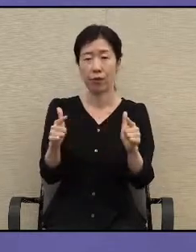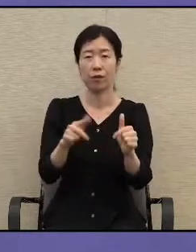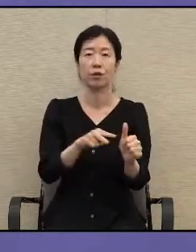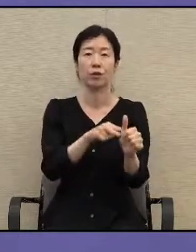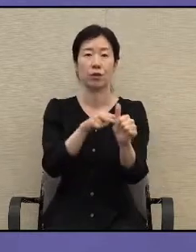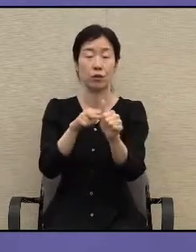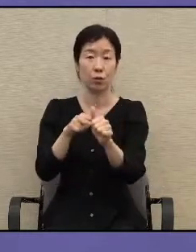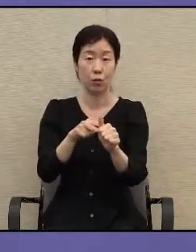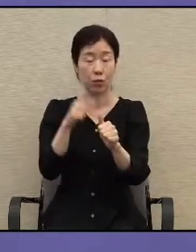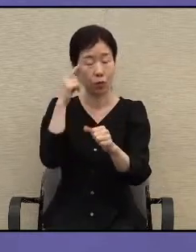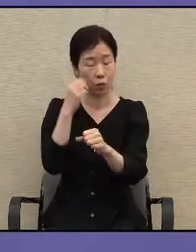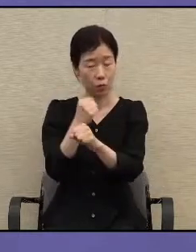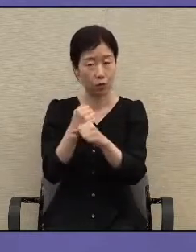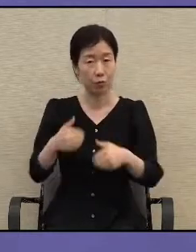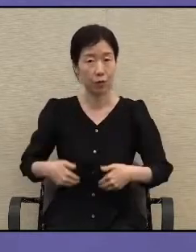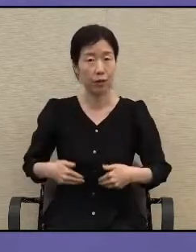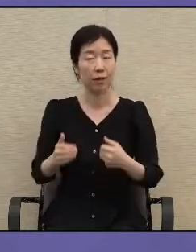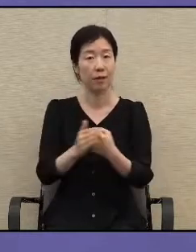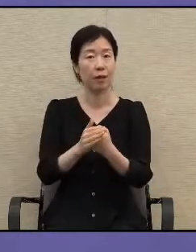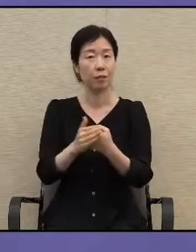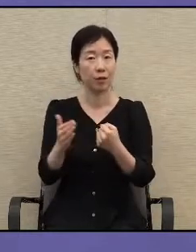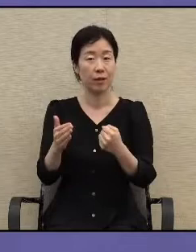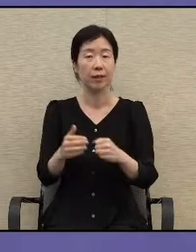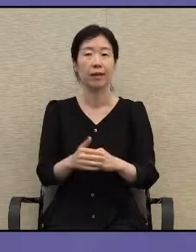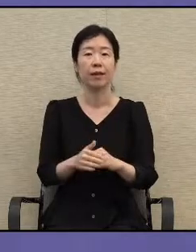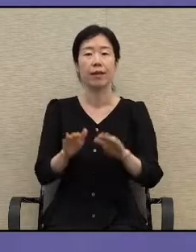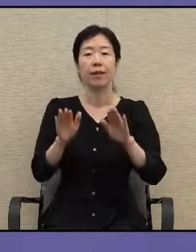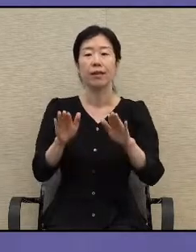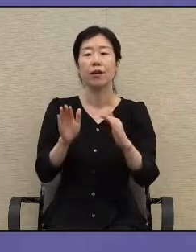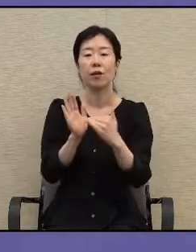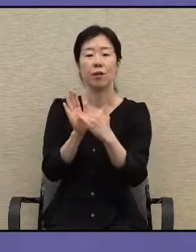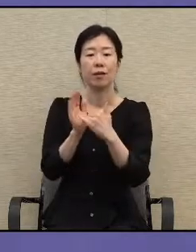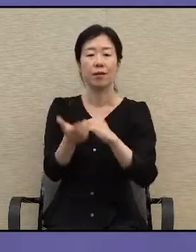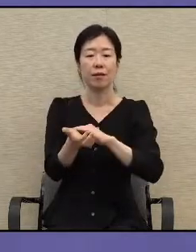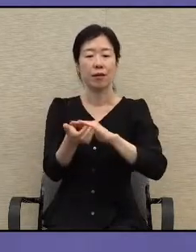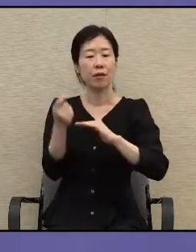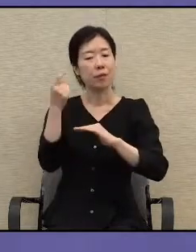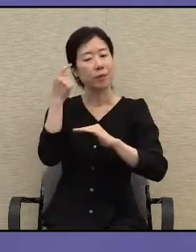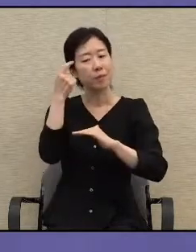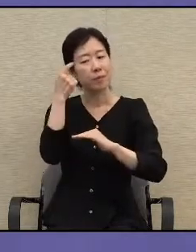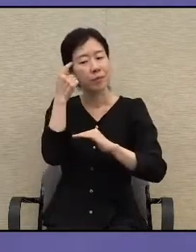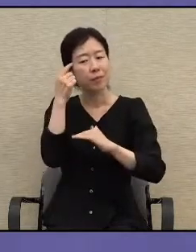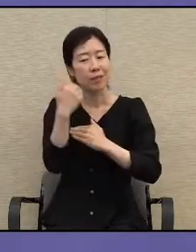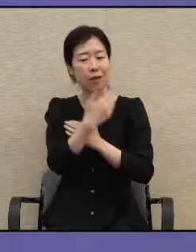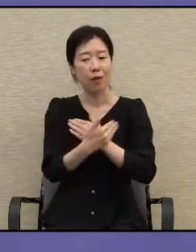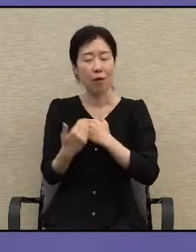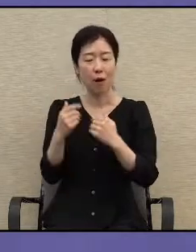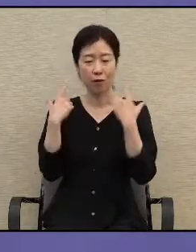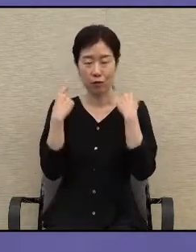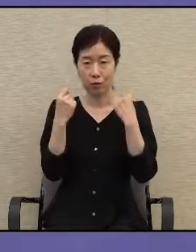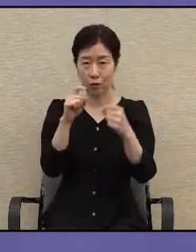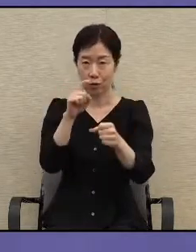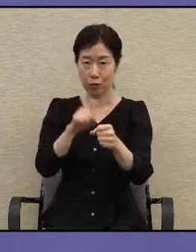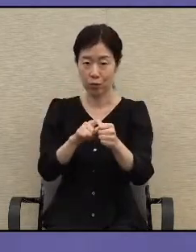상황으로서 보이고요. 그렇기 때문에 저희가 좀 더 철저하게 그 위험 요인과 보호 요인들을 파악하고